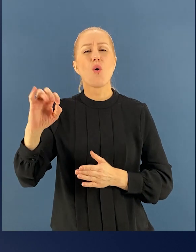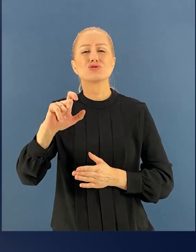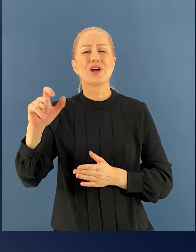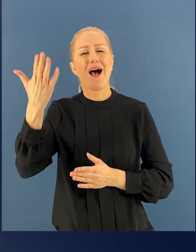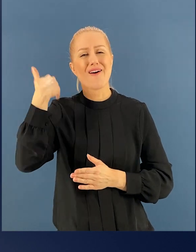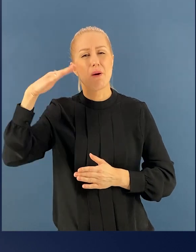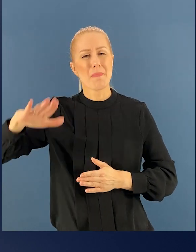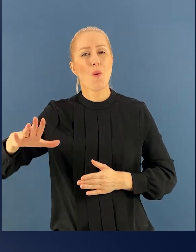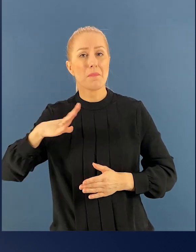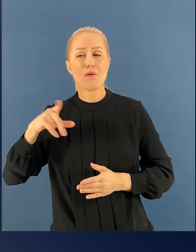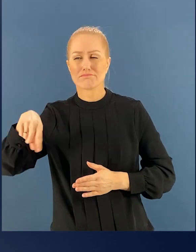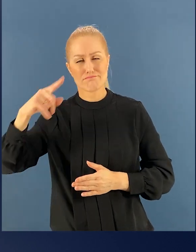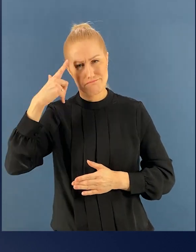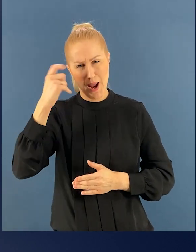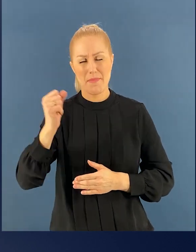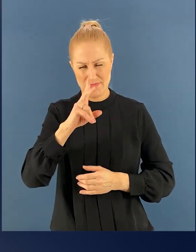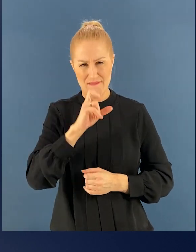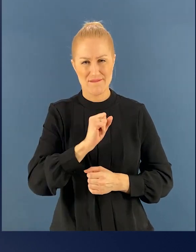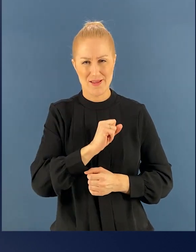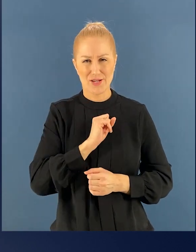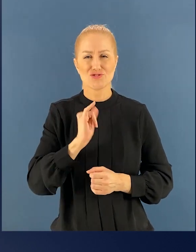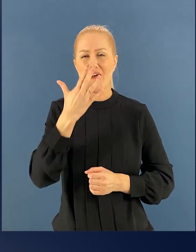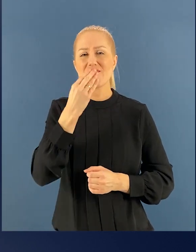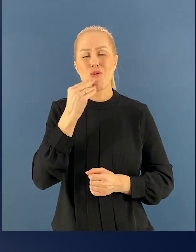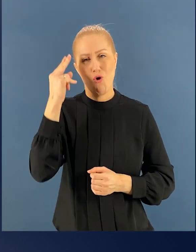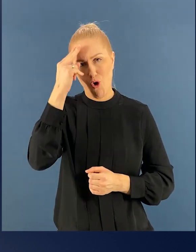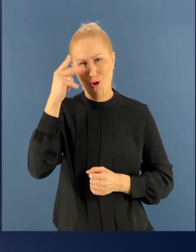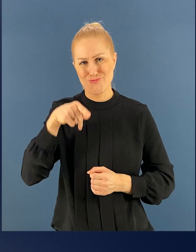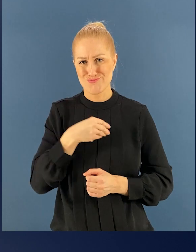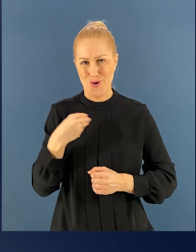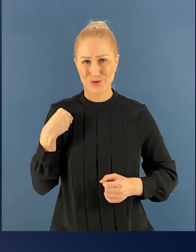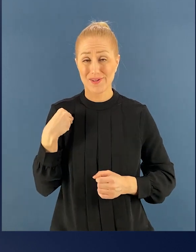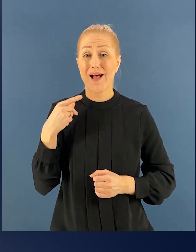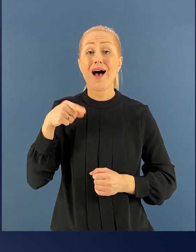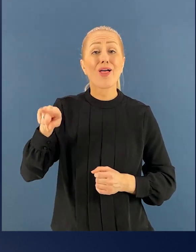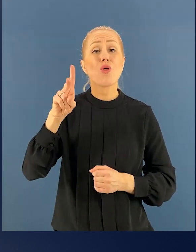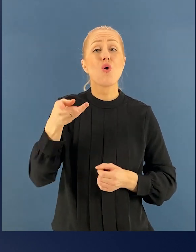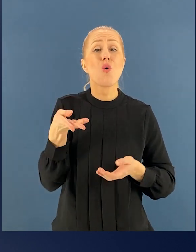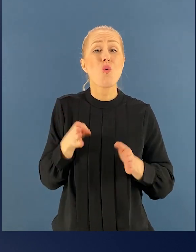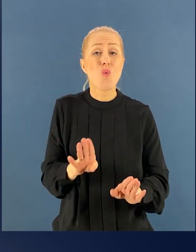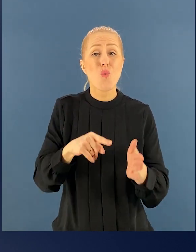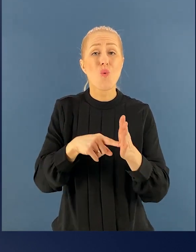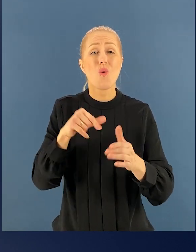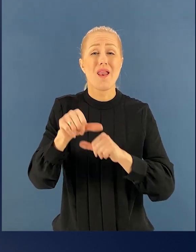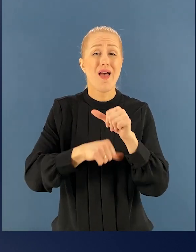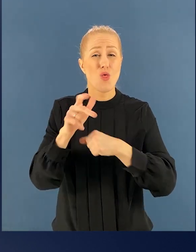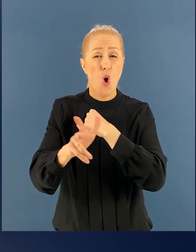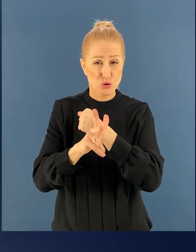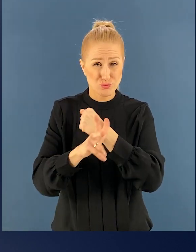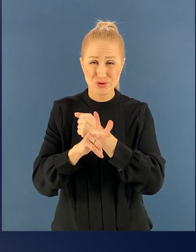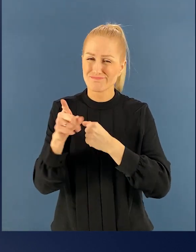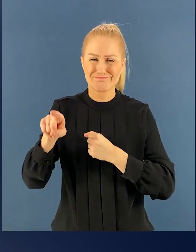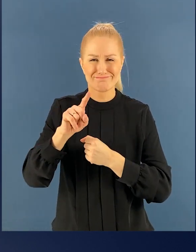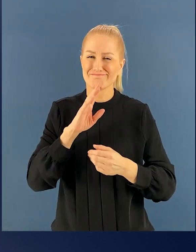wyraźnie czasy komunistyczne w Polsce. Ci, którzy urodzili się w latach 80., bardzo słabo pamiętają, byli małymi